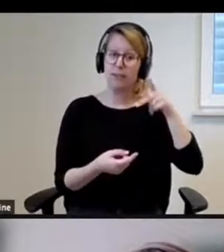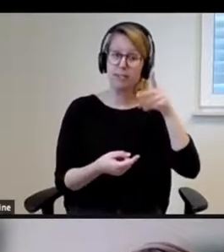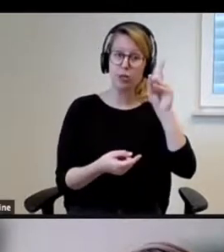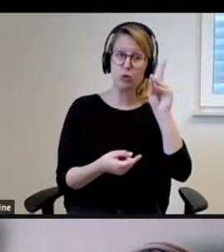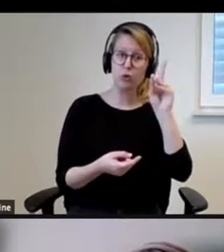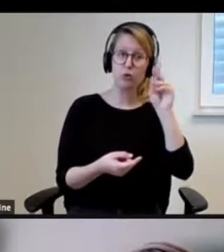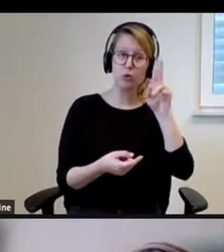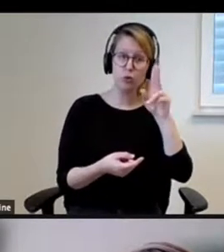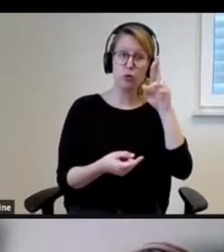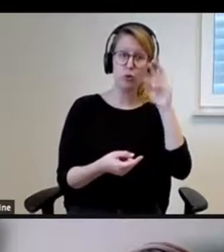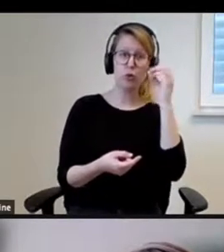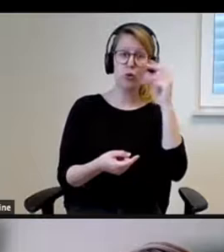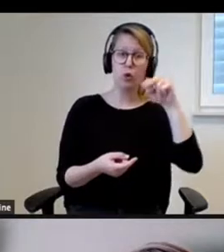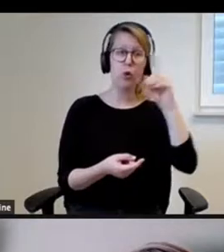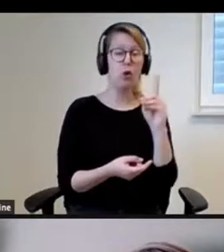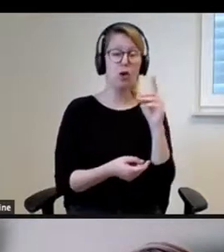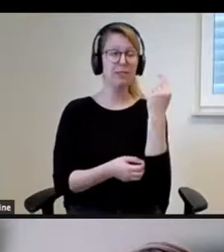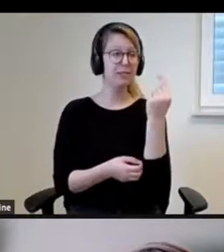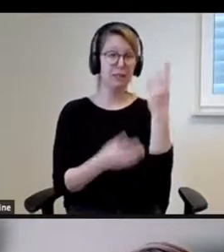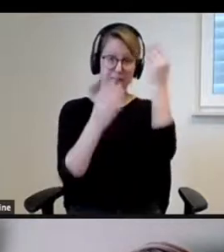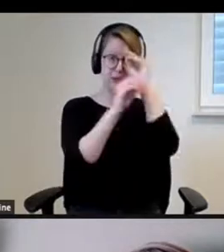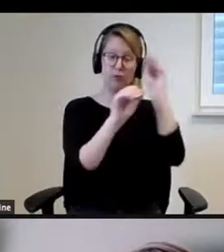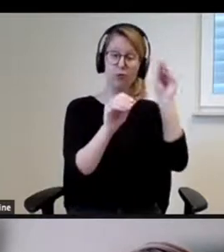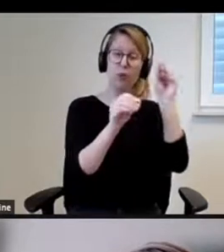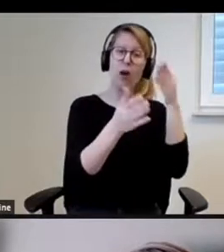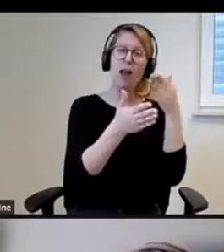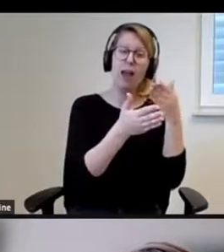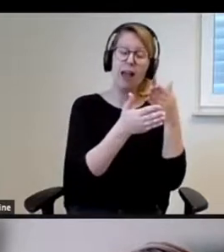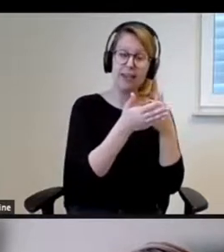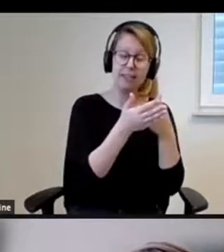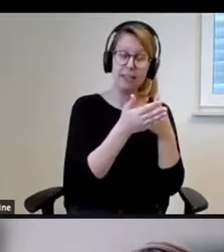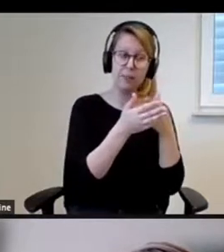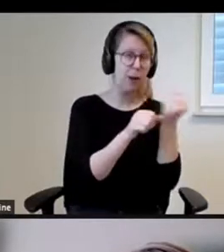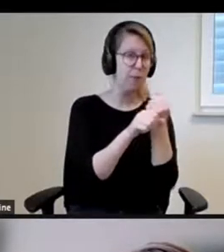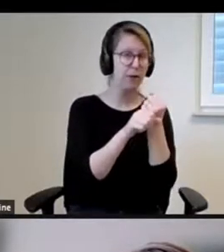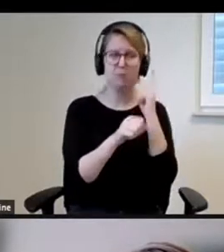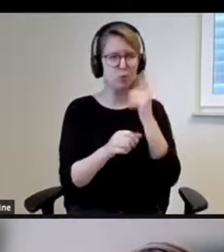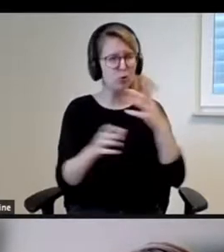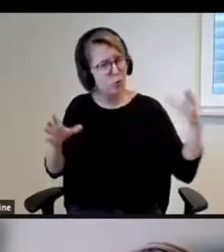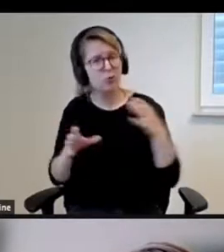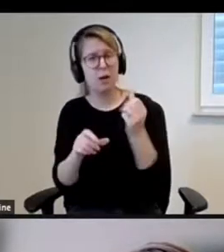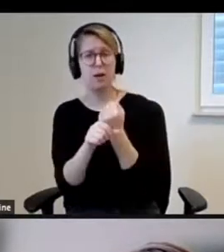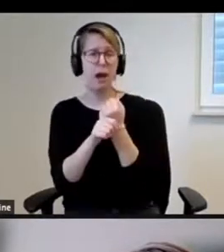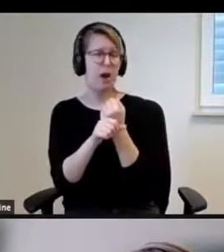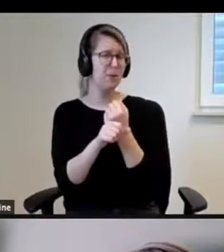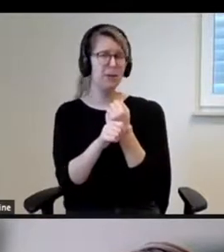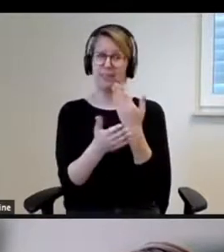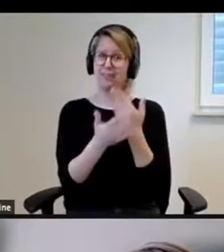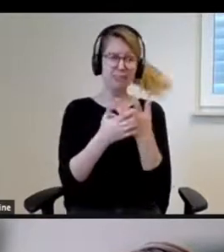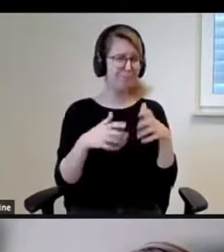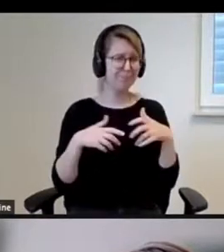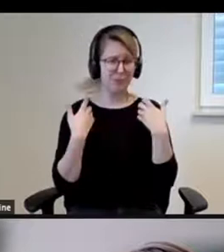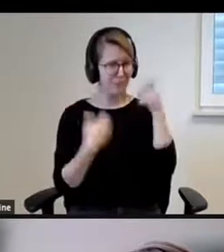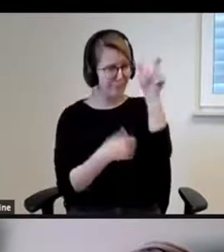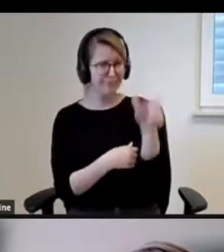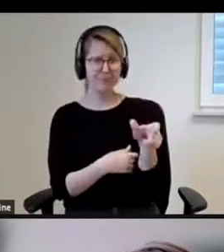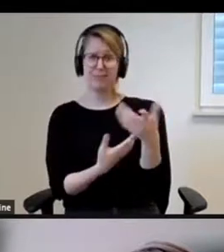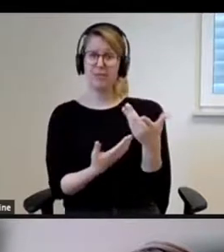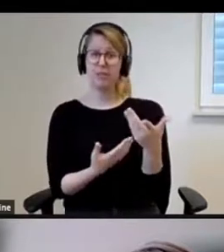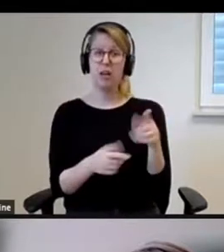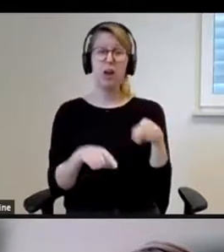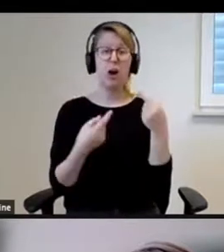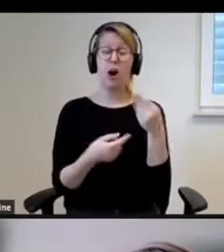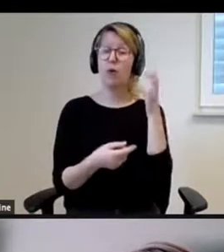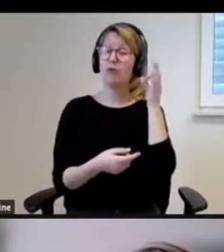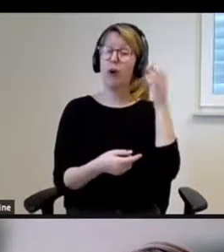les personnes handicapées et leurs familles. Et je suis aussi très content de revoir mon amie Madeleine Kaiser parce que le niveau local joue